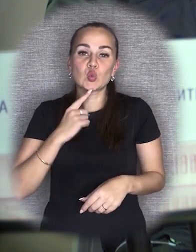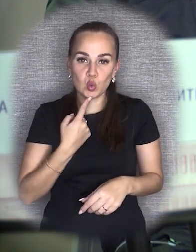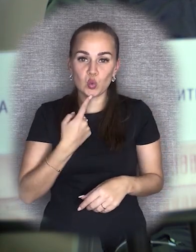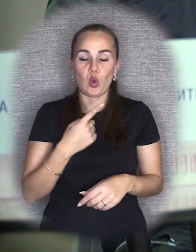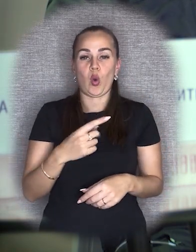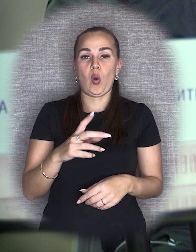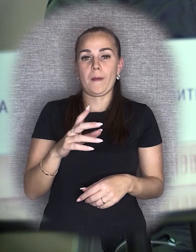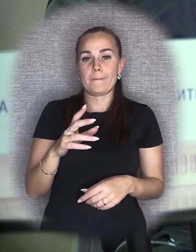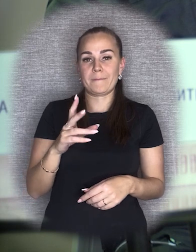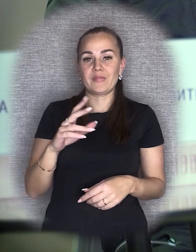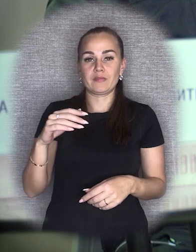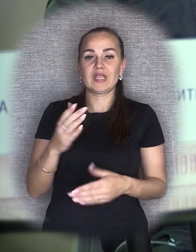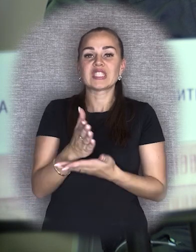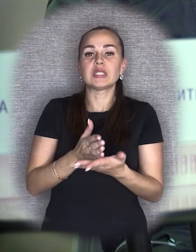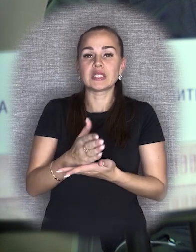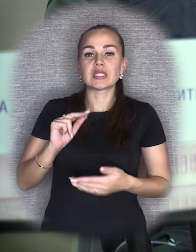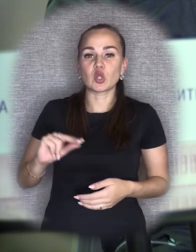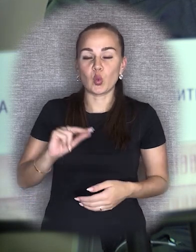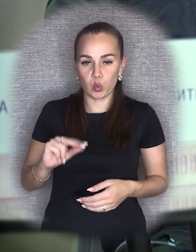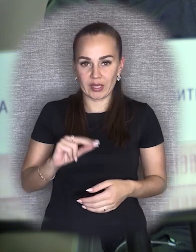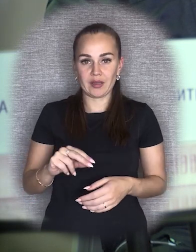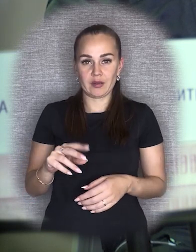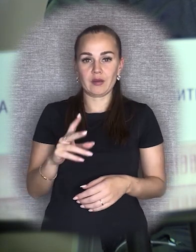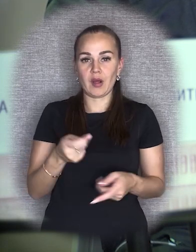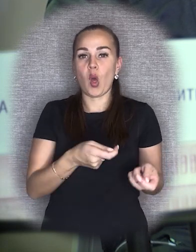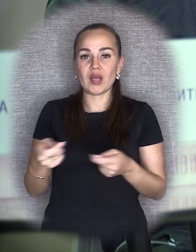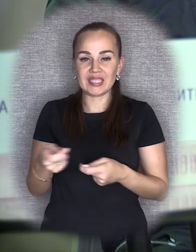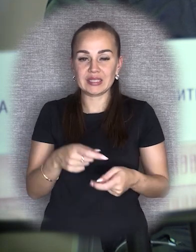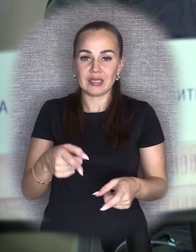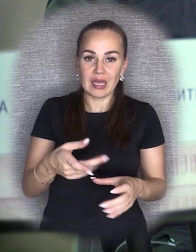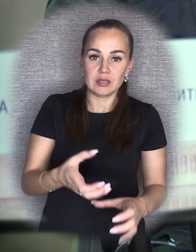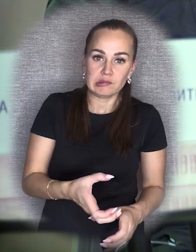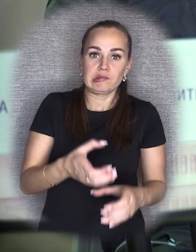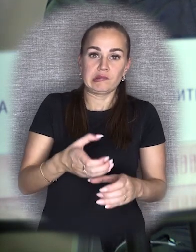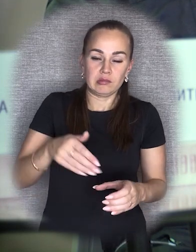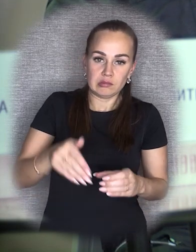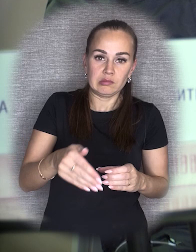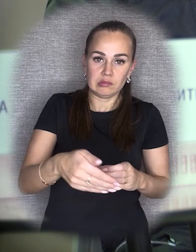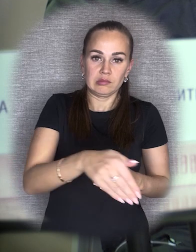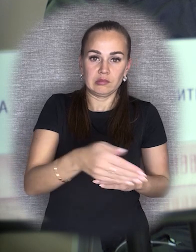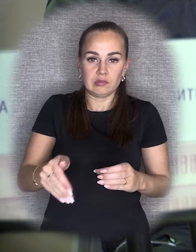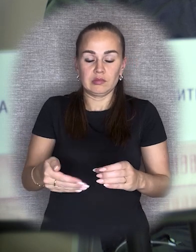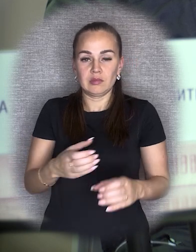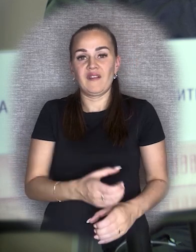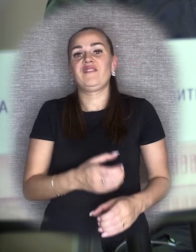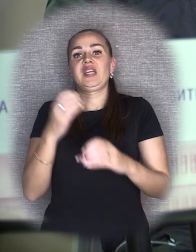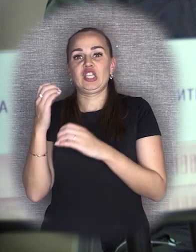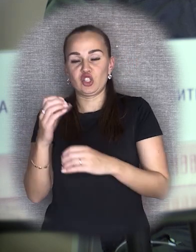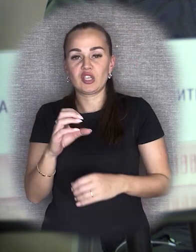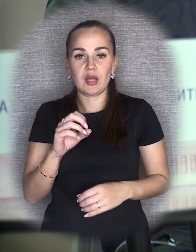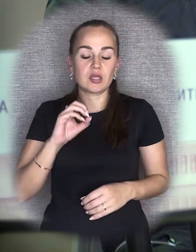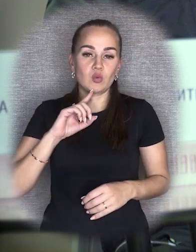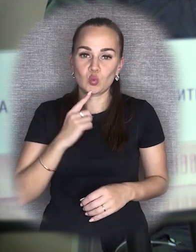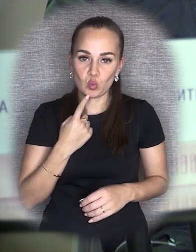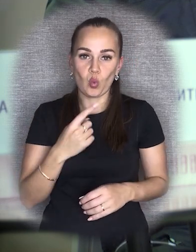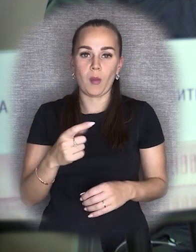доблестные сотрудники логистической компании, передвижник, компания «Передвижник», они с трудом его